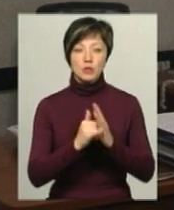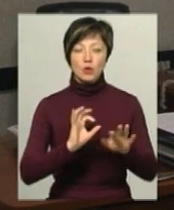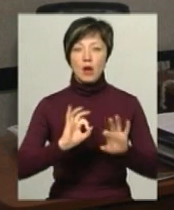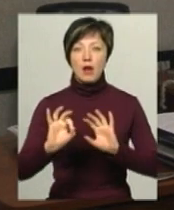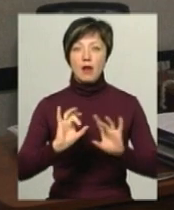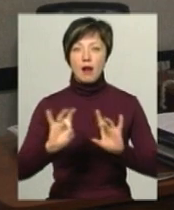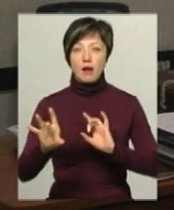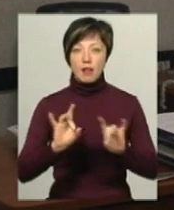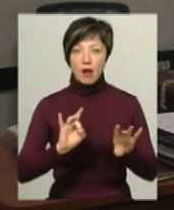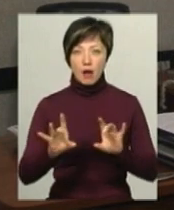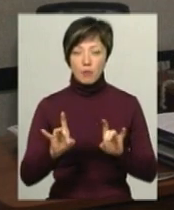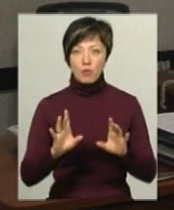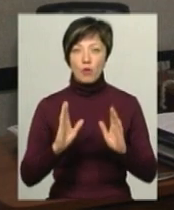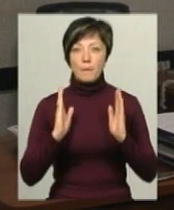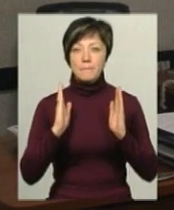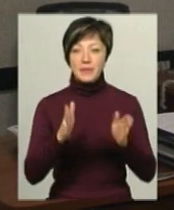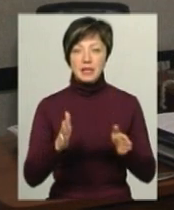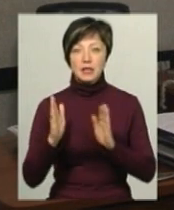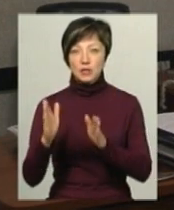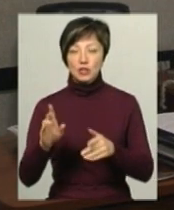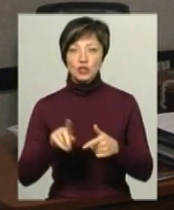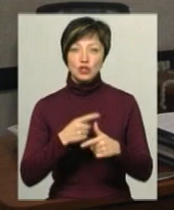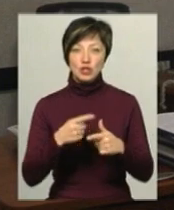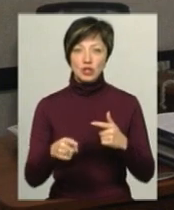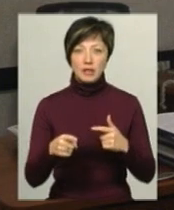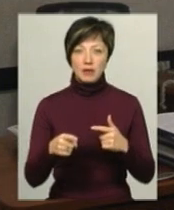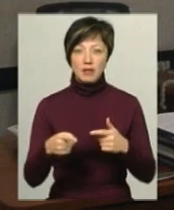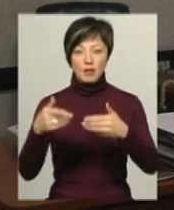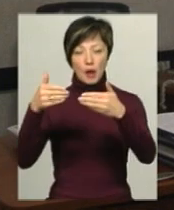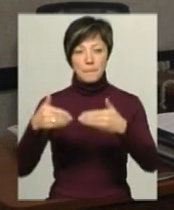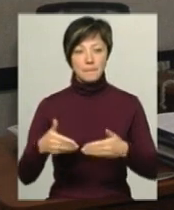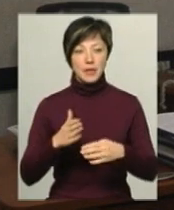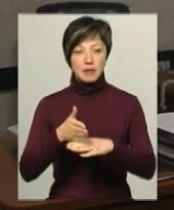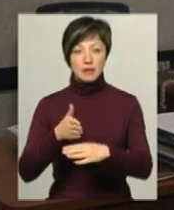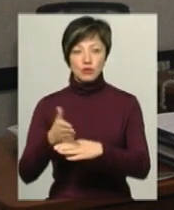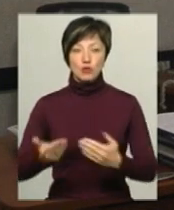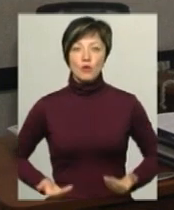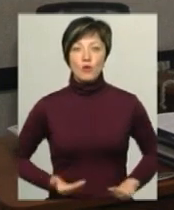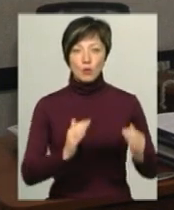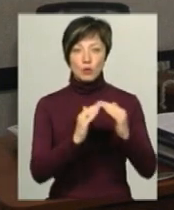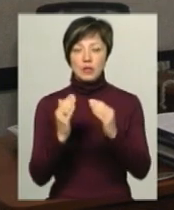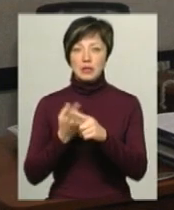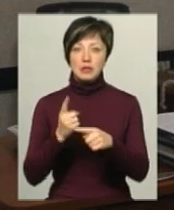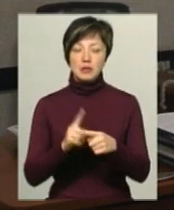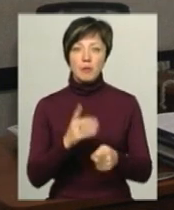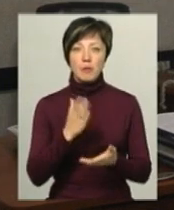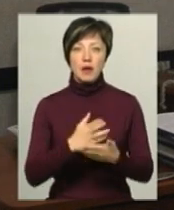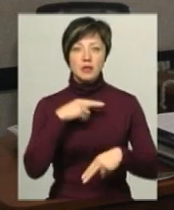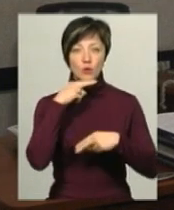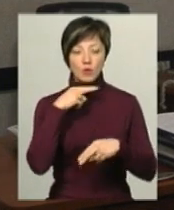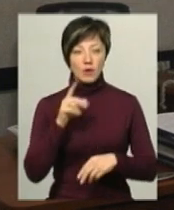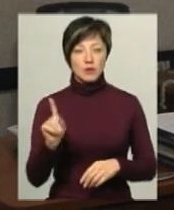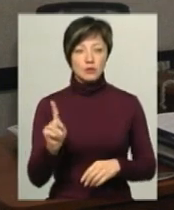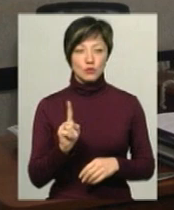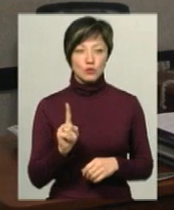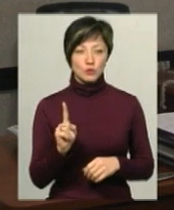рекламу в під'їздах чи на під'їздах на житлових будинках. Це мається на увазі, що